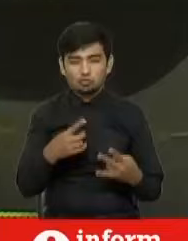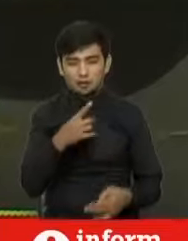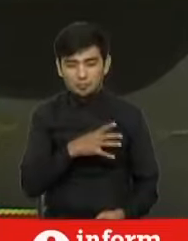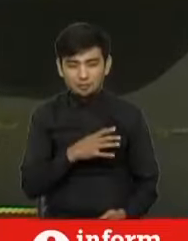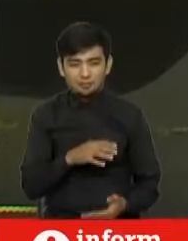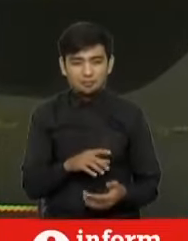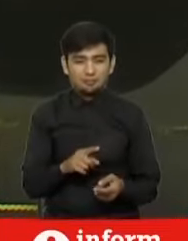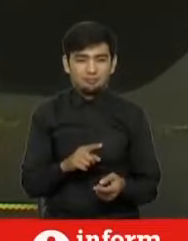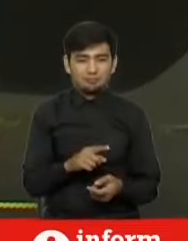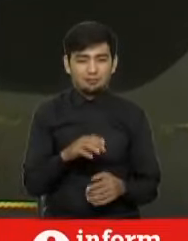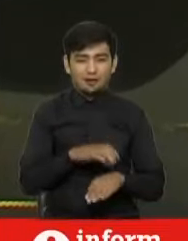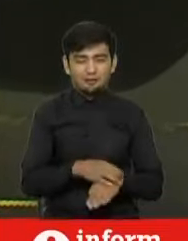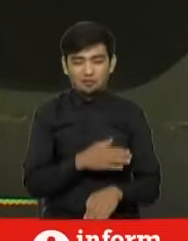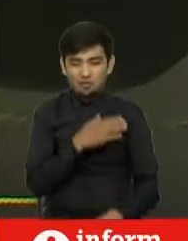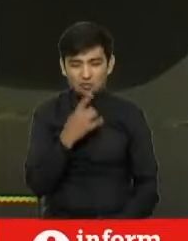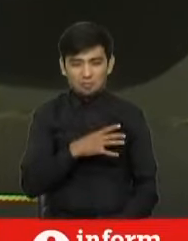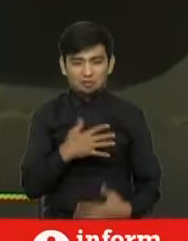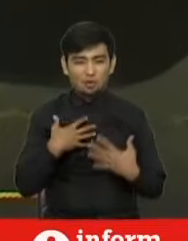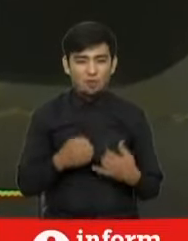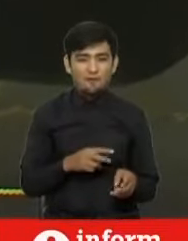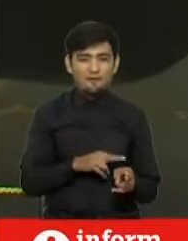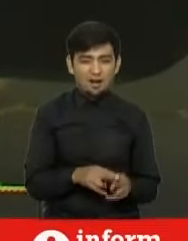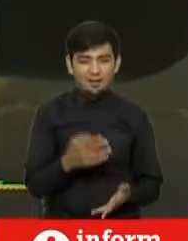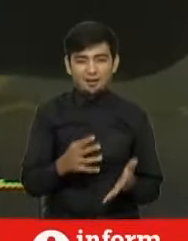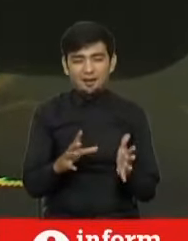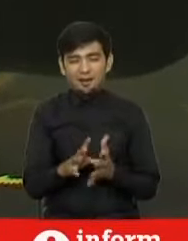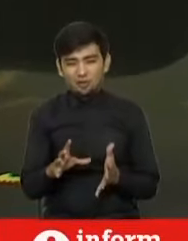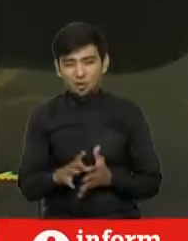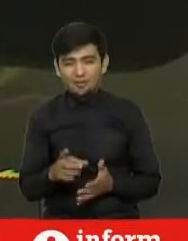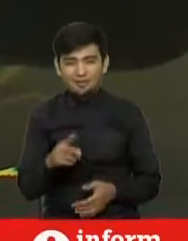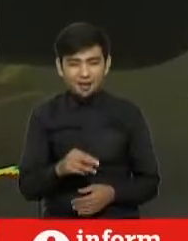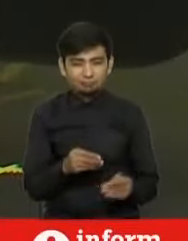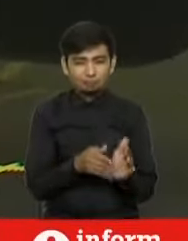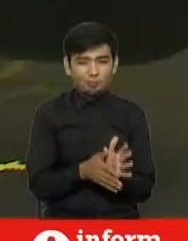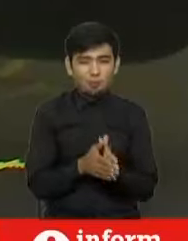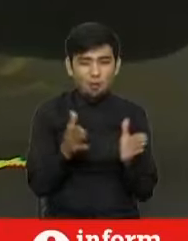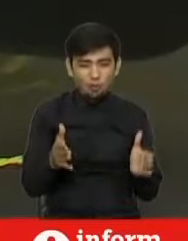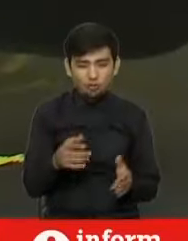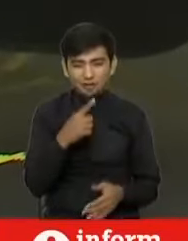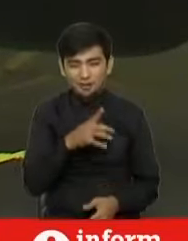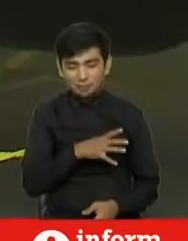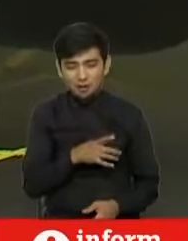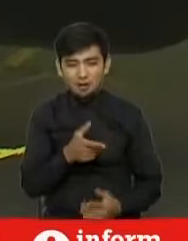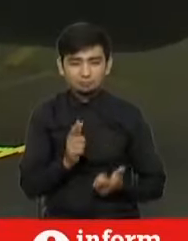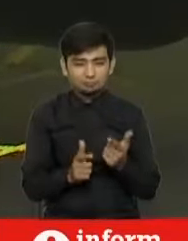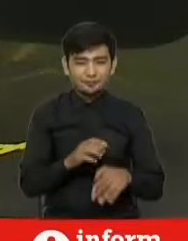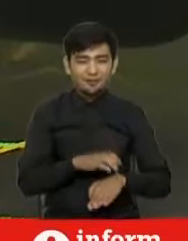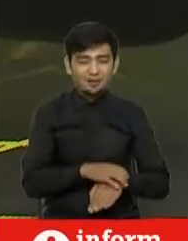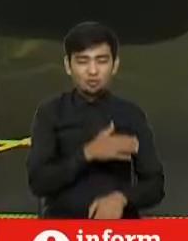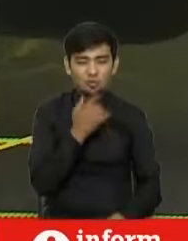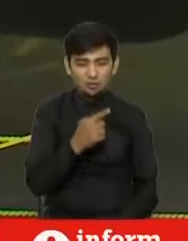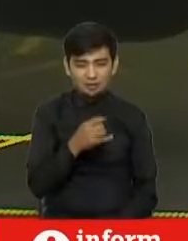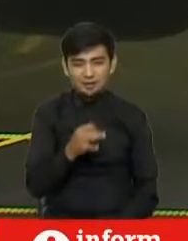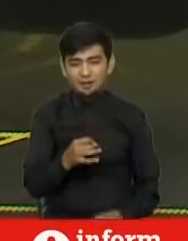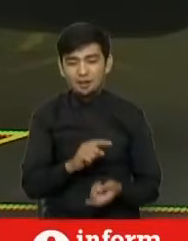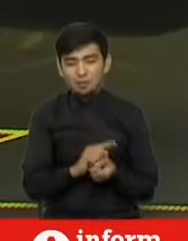ой дәлелденбеген. Демек денсаулыққа зиян және электр энергиясы үшін шығын көбейет деген уәж расталмады. Қайта керісінше